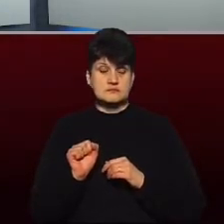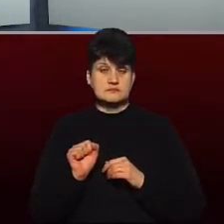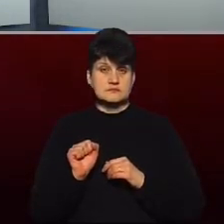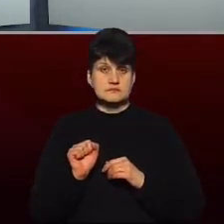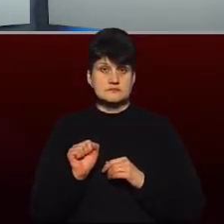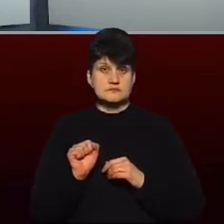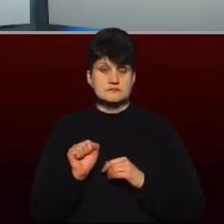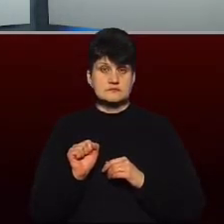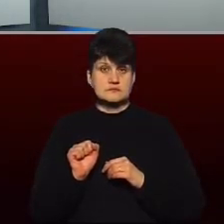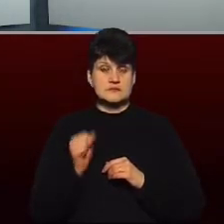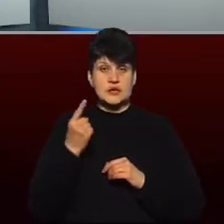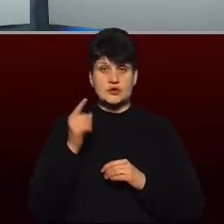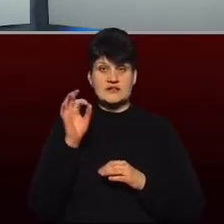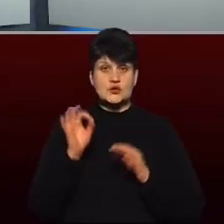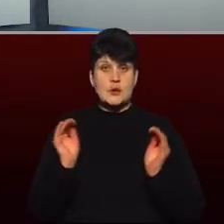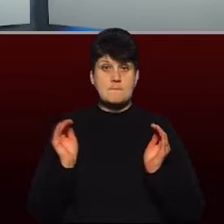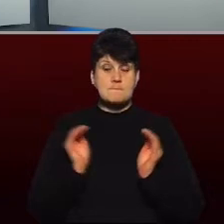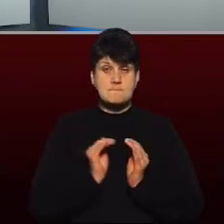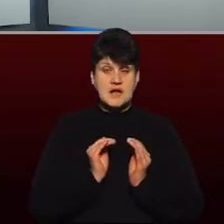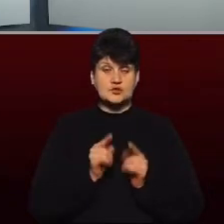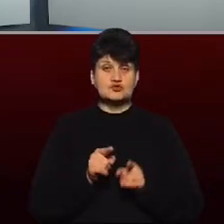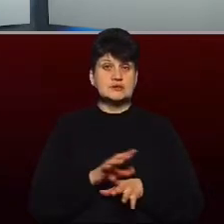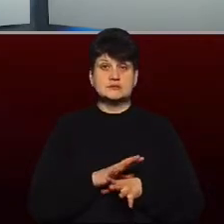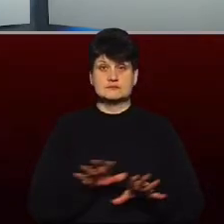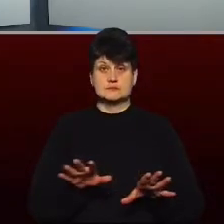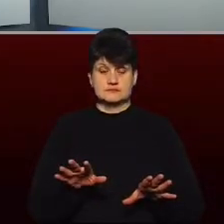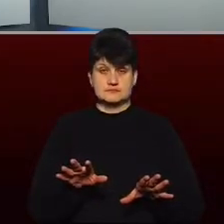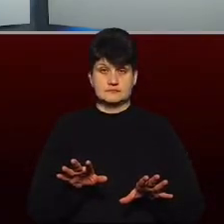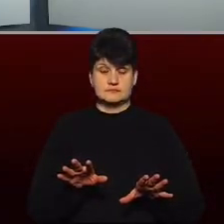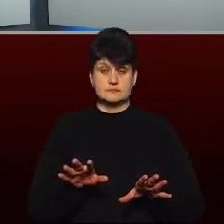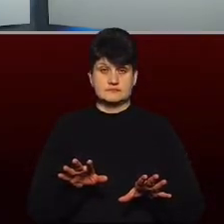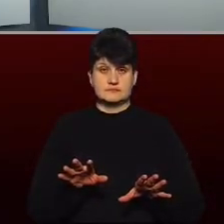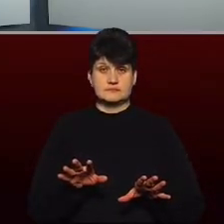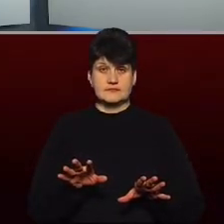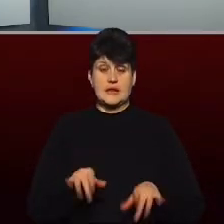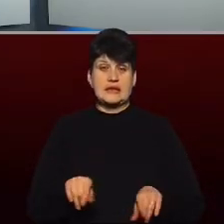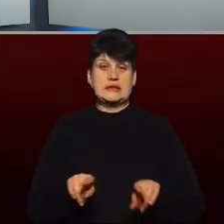на 1% менше, що її не відбудеться, а також